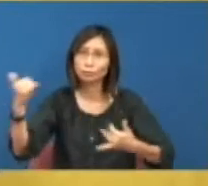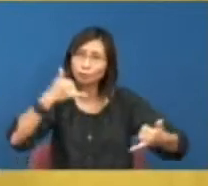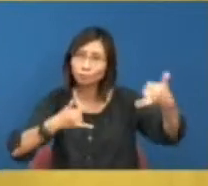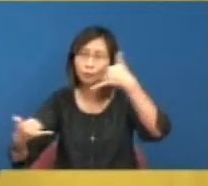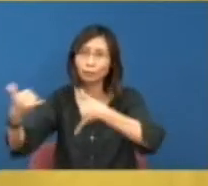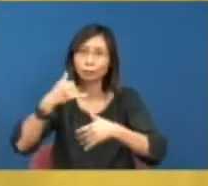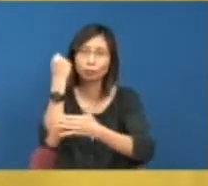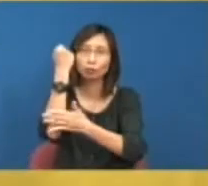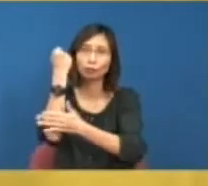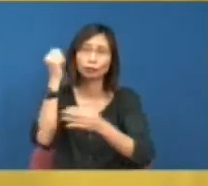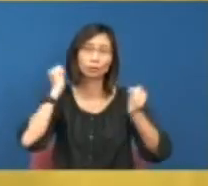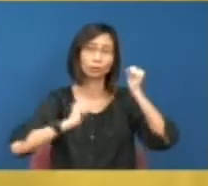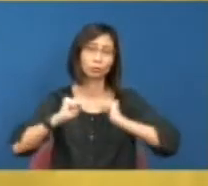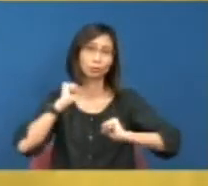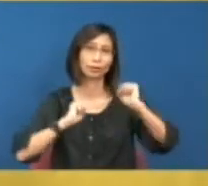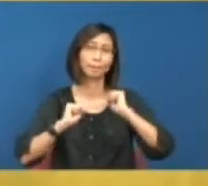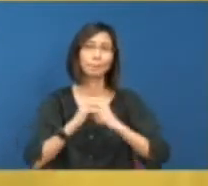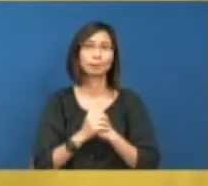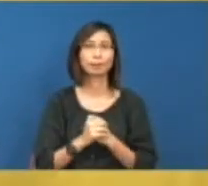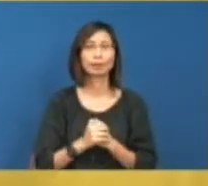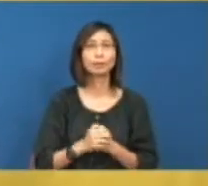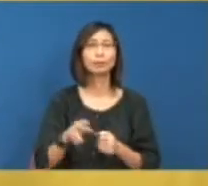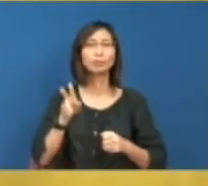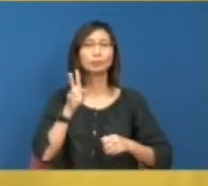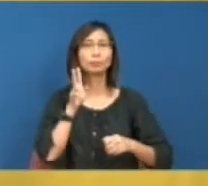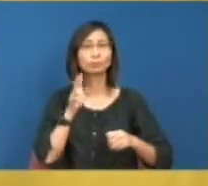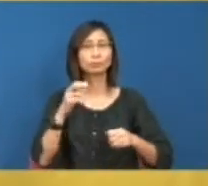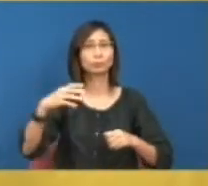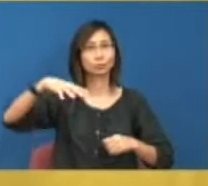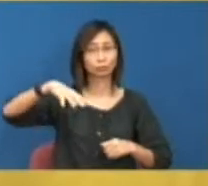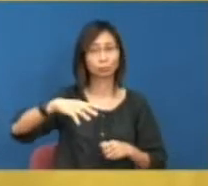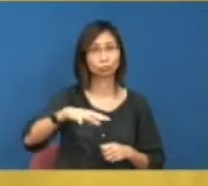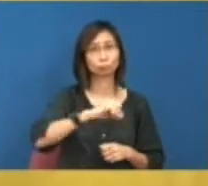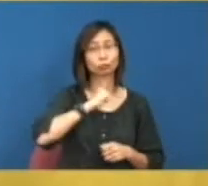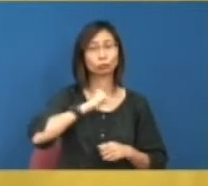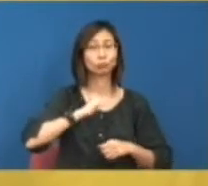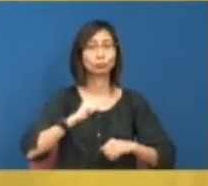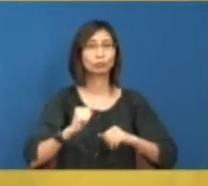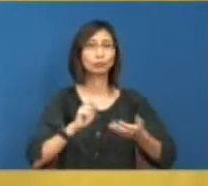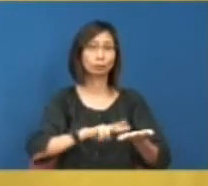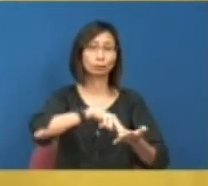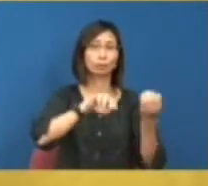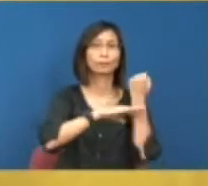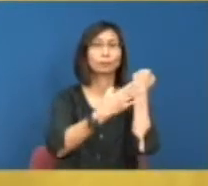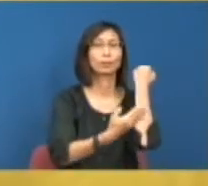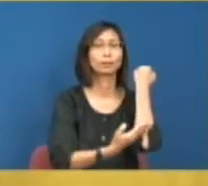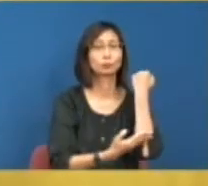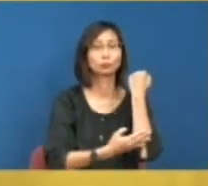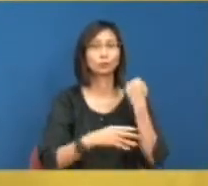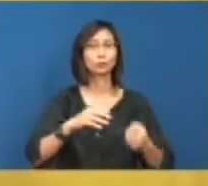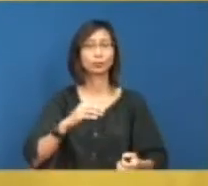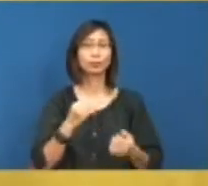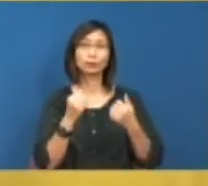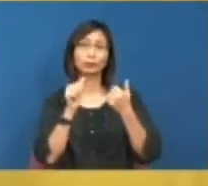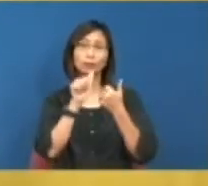為，係嘛？利用呢一個立法會議員嘅政治份量，或者係其他學者啊，以至到所